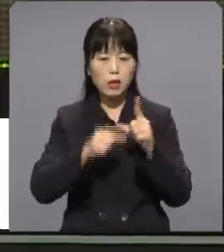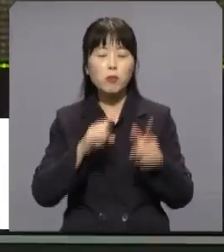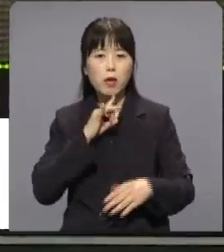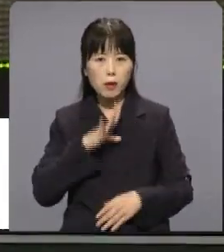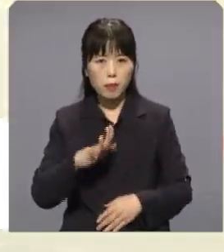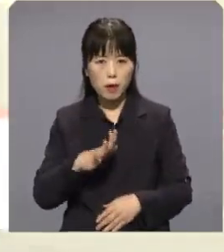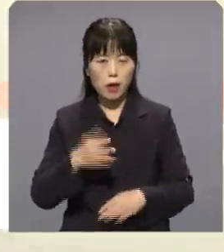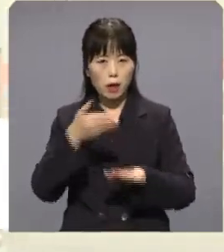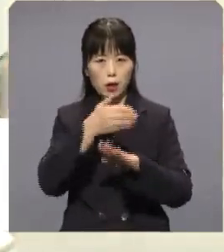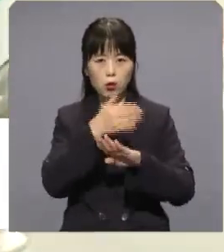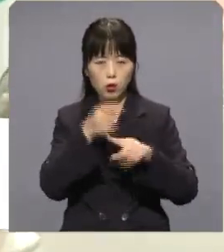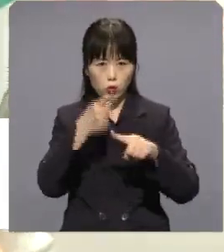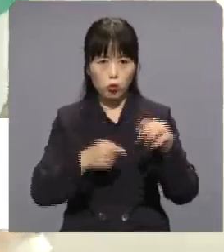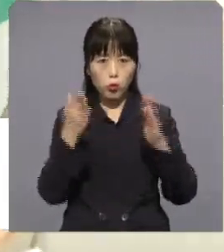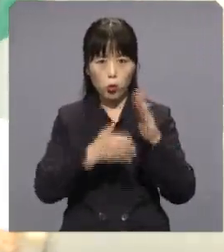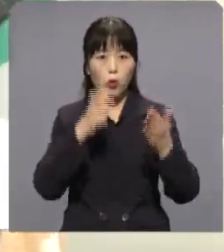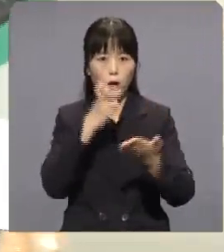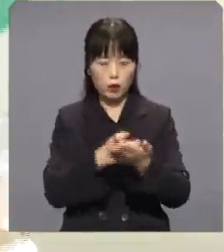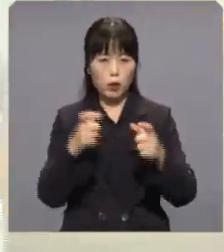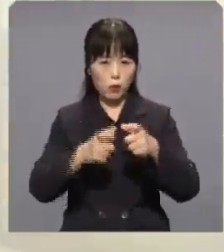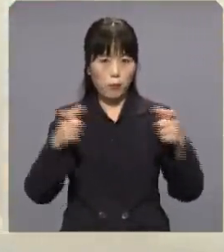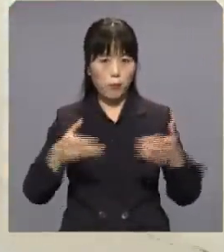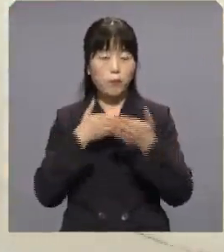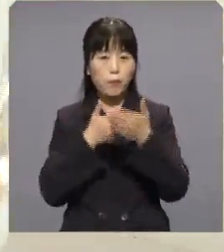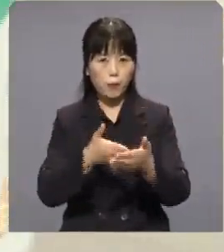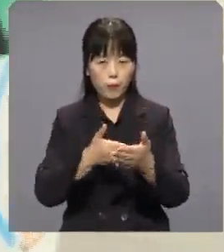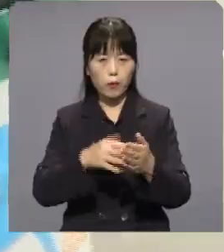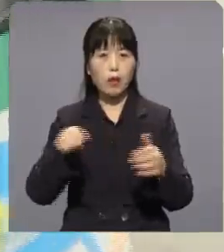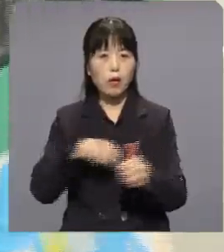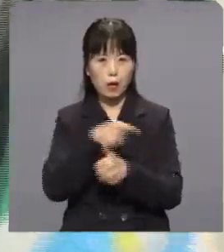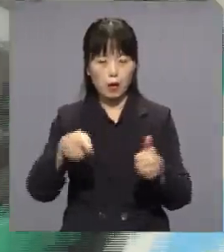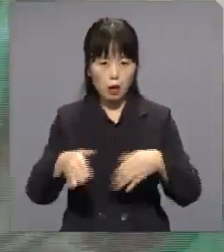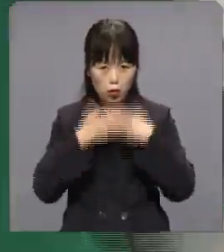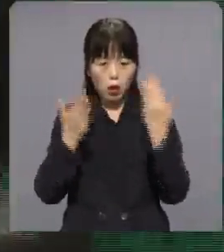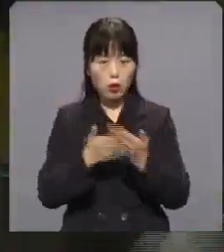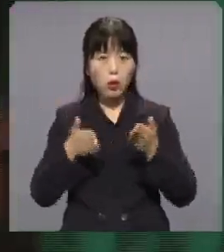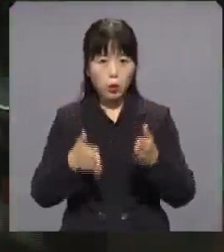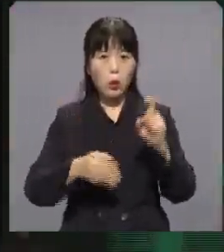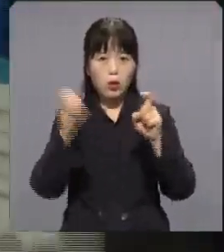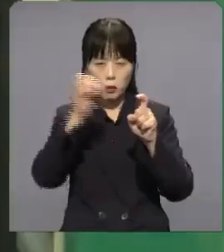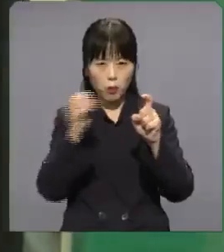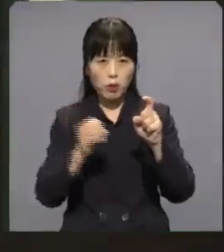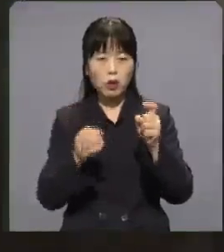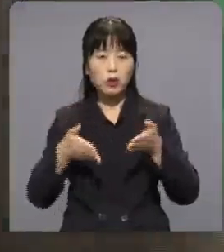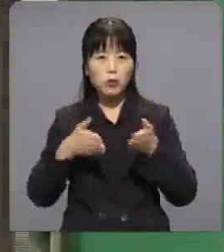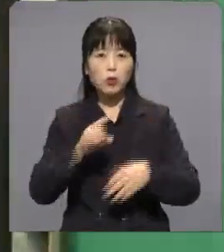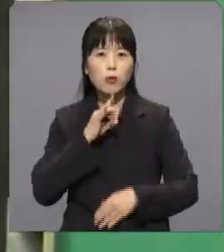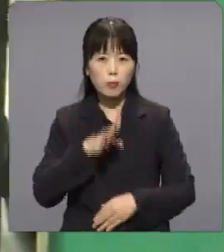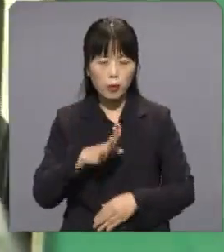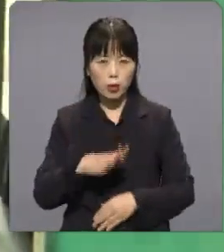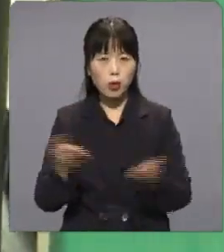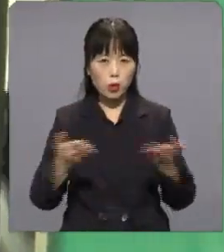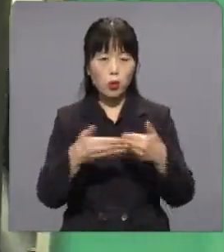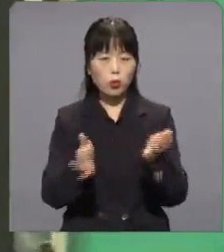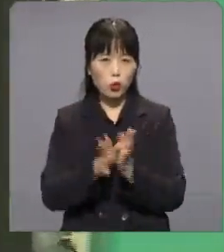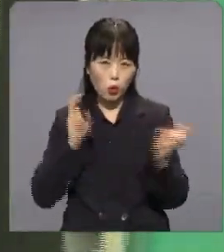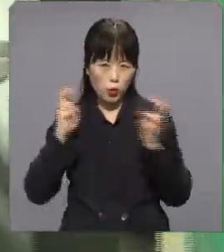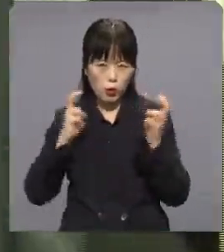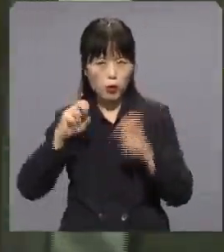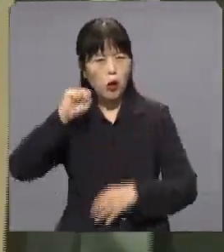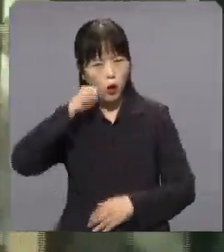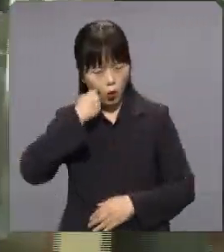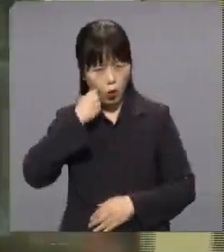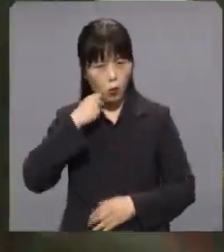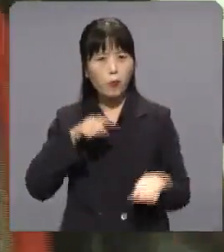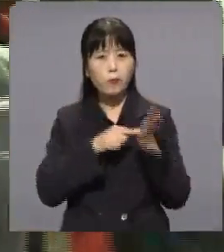준 명제 확대를 제시한 상황 전체 노선 버스의 10% 수준으로 오존은 물론 사채 쿠 난색을